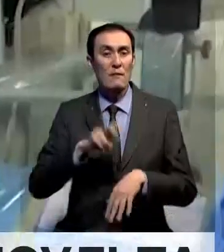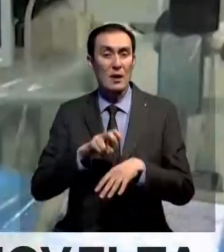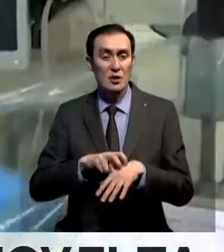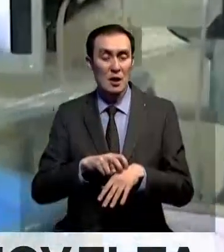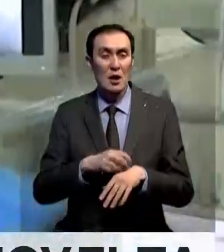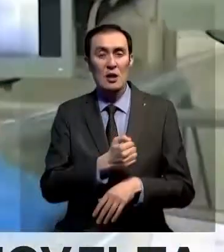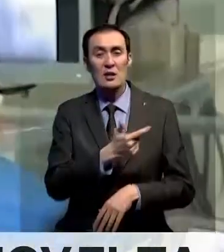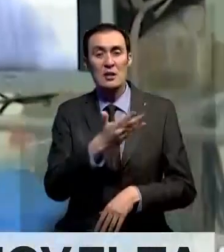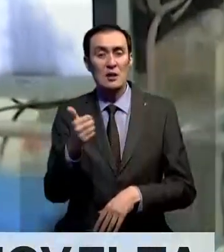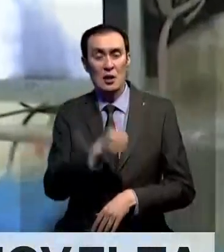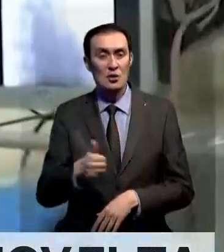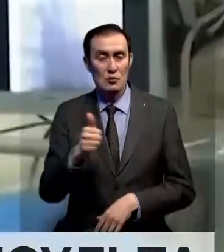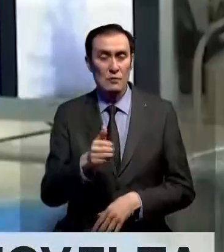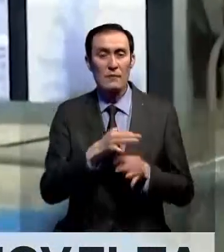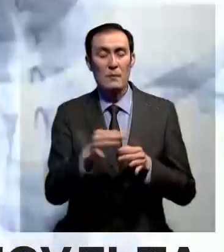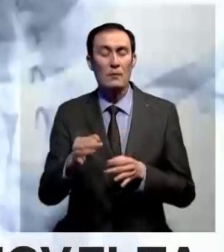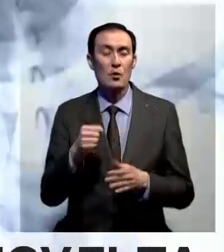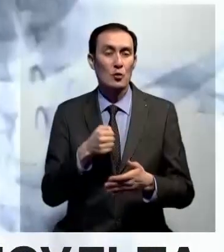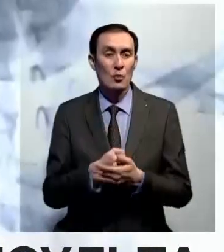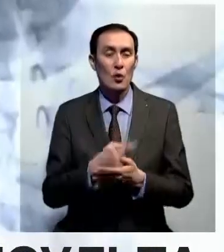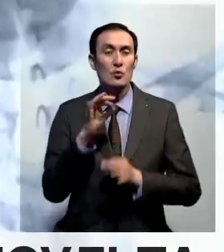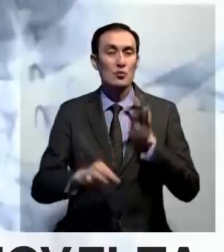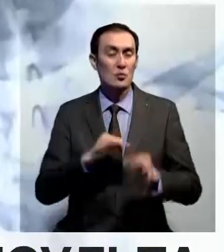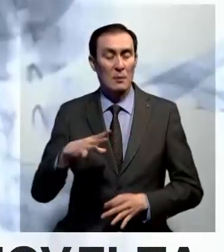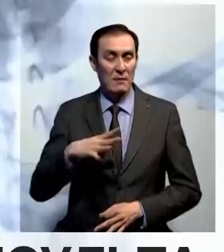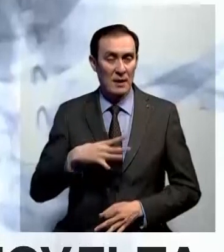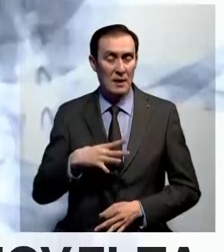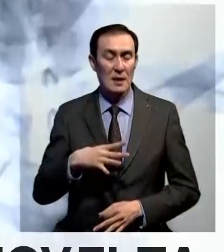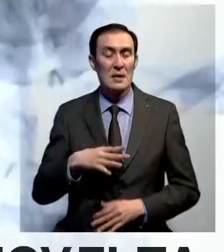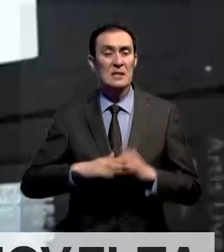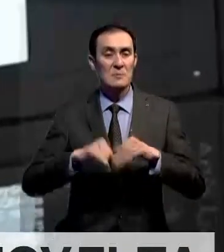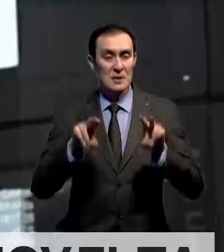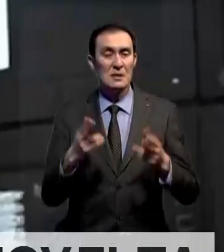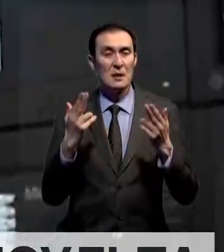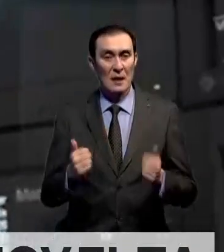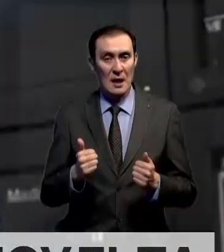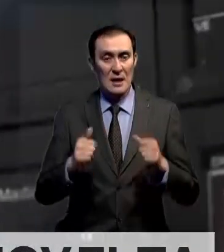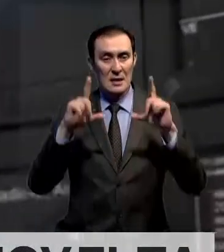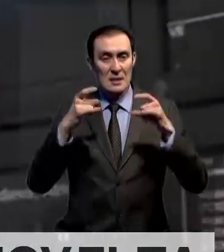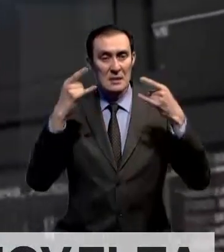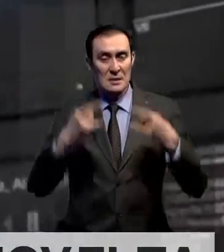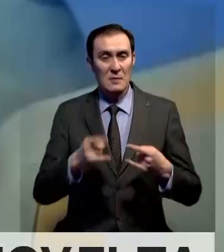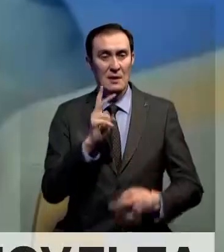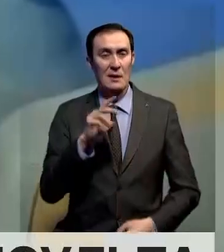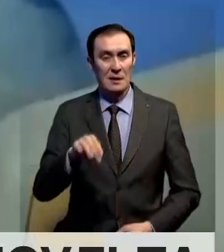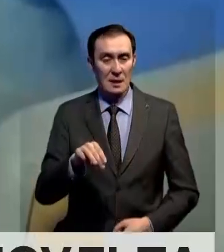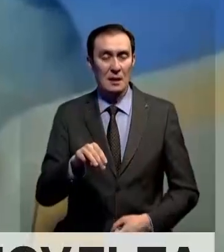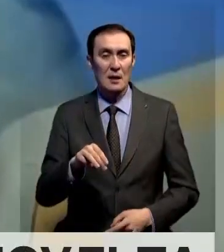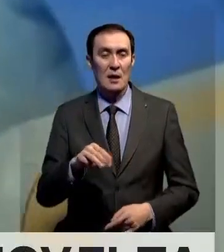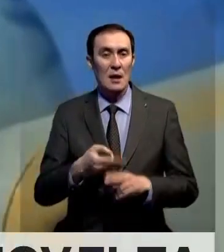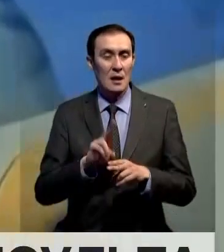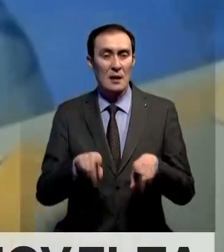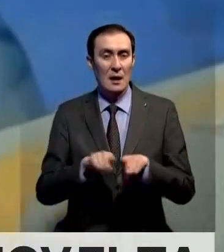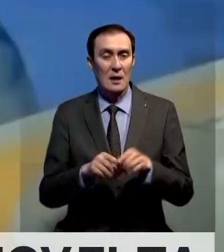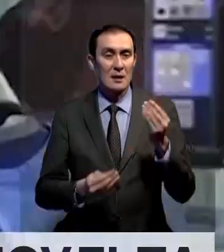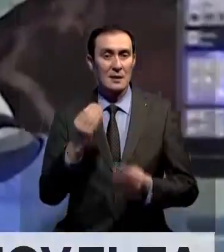уходит несколько часов. В регионах может доходить до суток. Специалисты признают, снимки КТ для инсульта поле для игр в